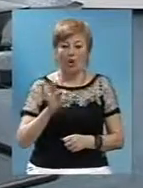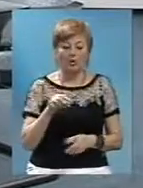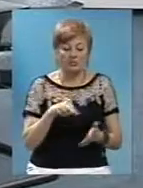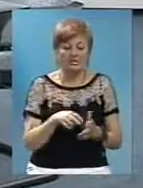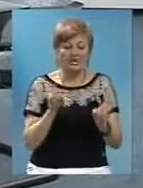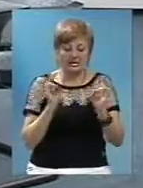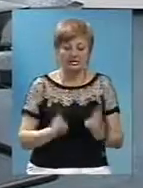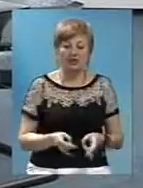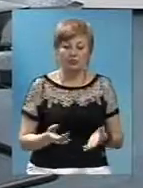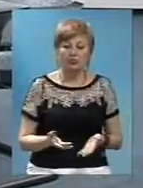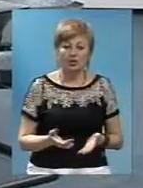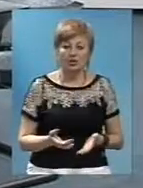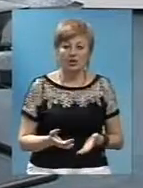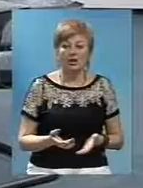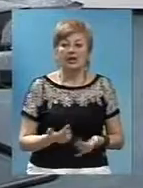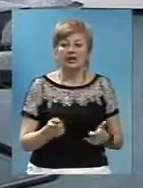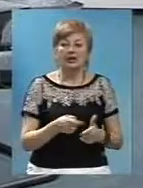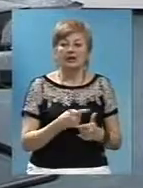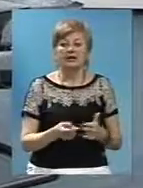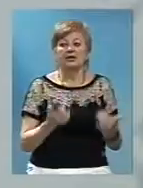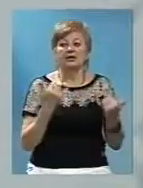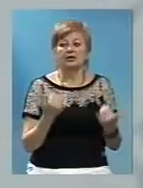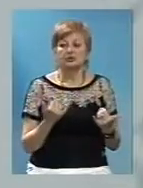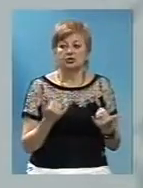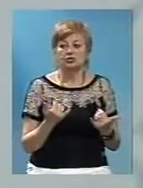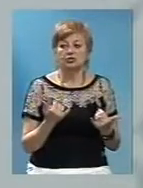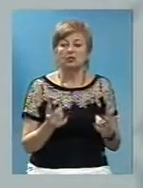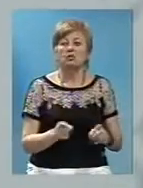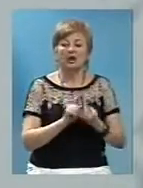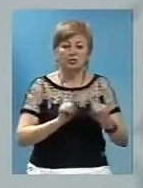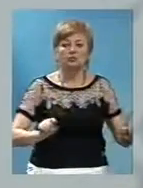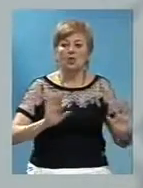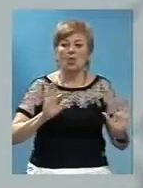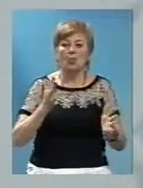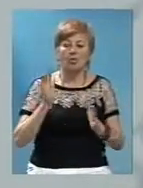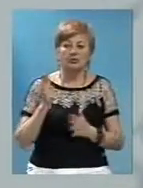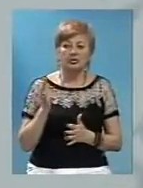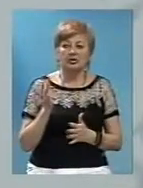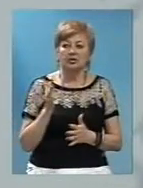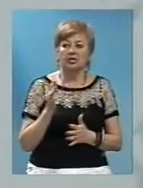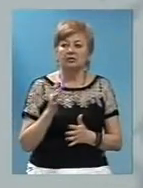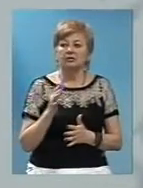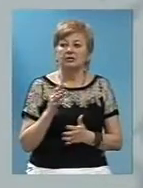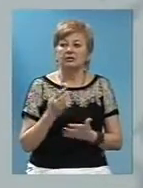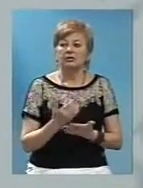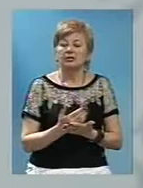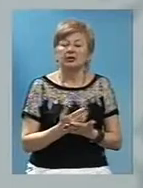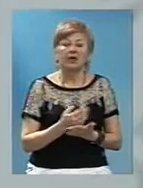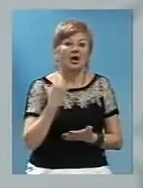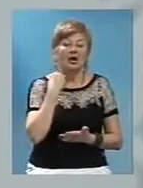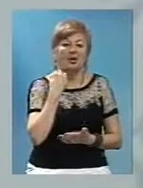жертвою замаху. Або дивіться, сьогодні, я вважаю, надзвичайна подія. Прем'єрка Великої